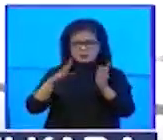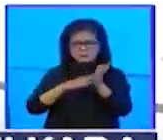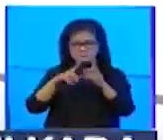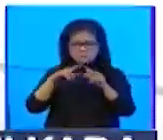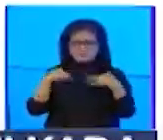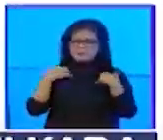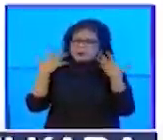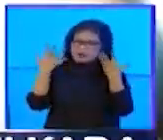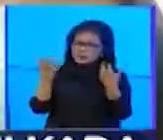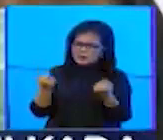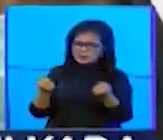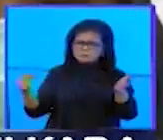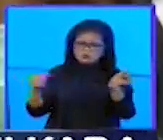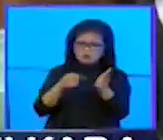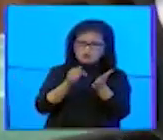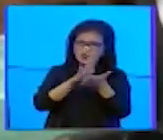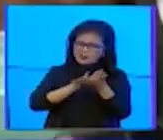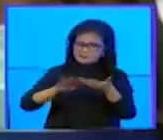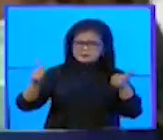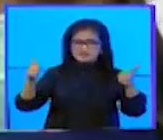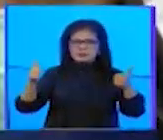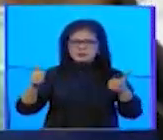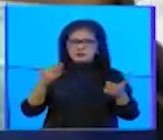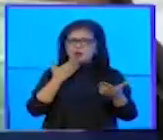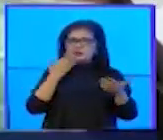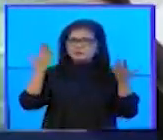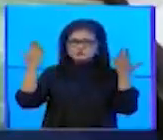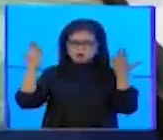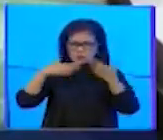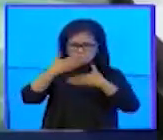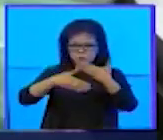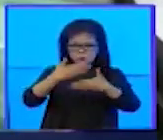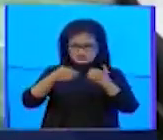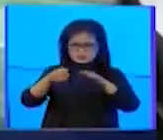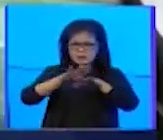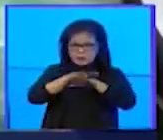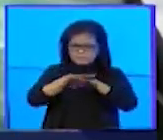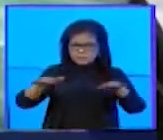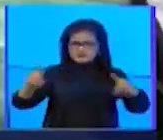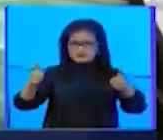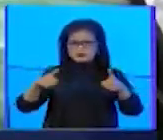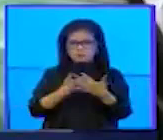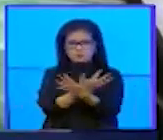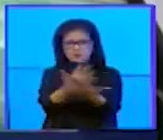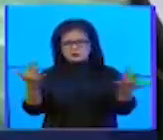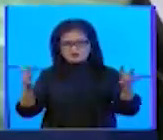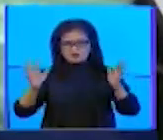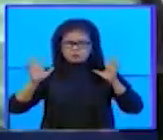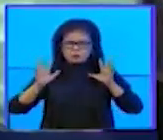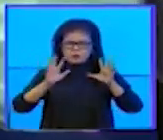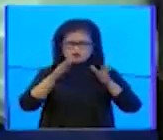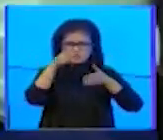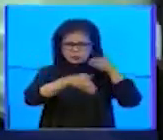intervensi. Alhamdulillah semua proses berjalan aman, lancar, tertib, dan masyarakat bergairah menggunakan hak pilihnya. Tidak